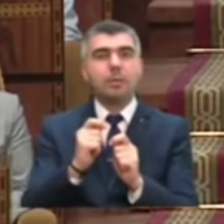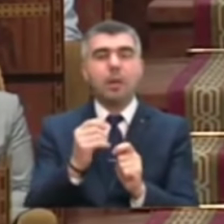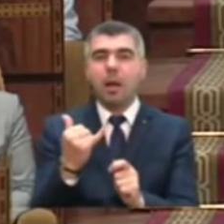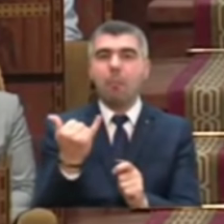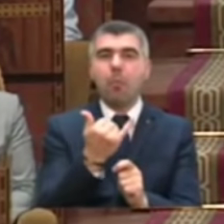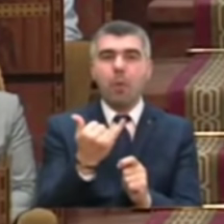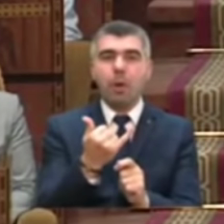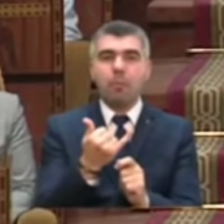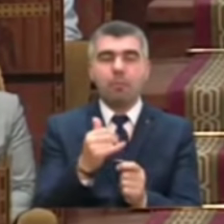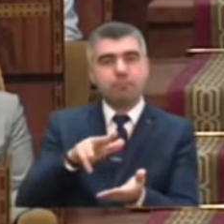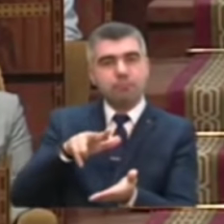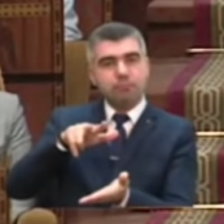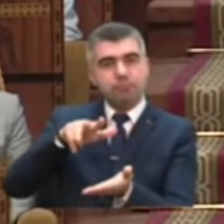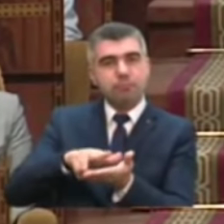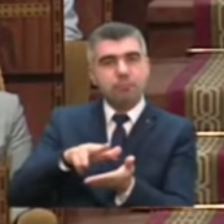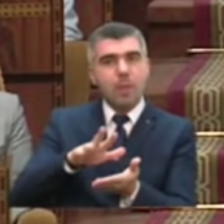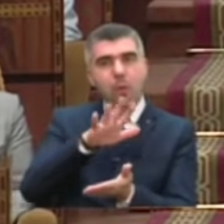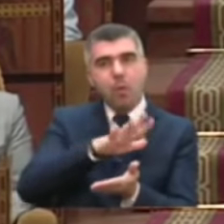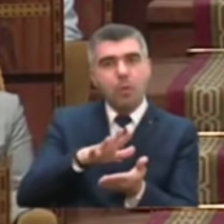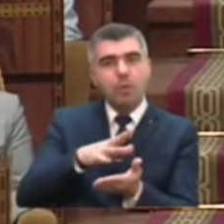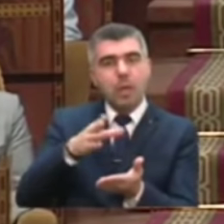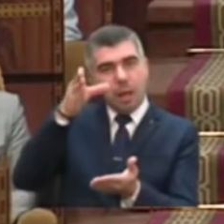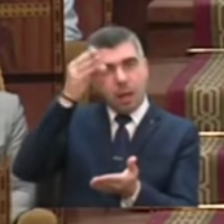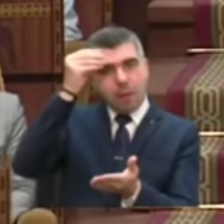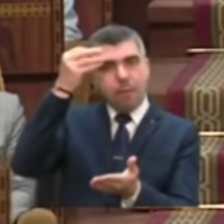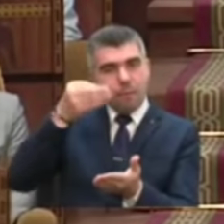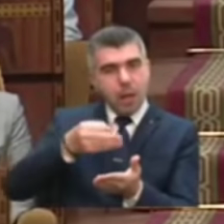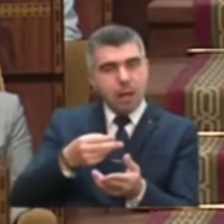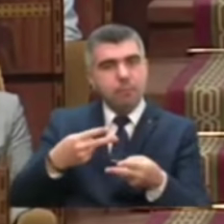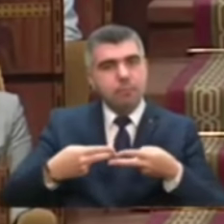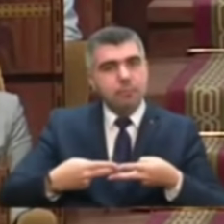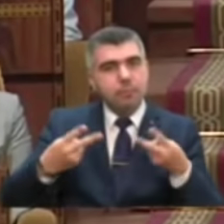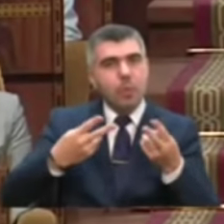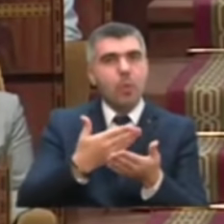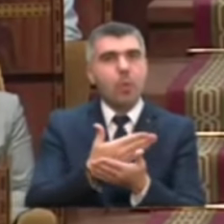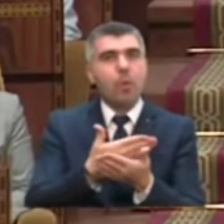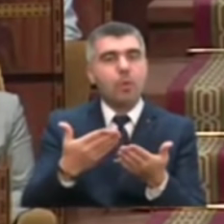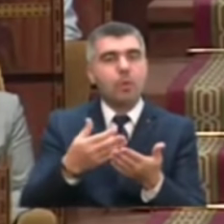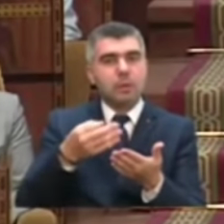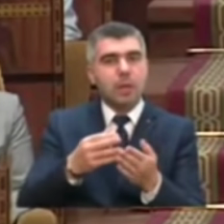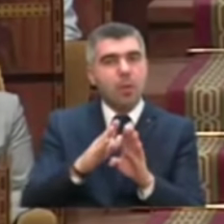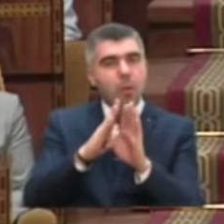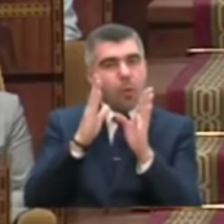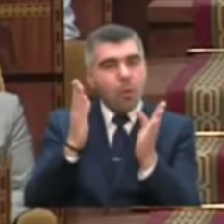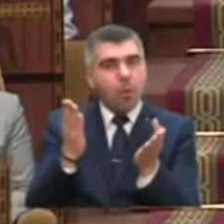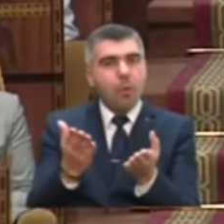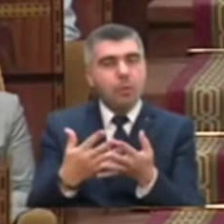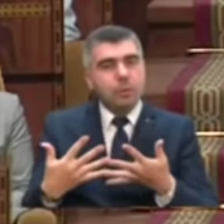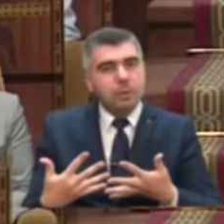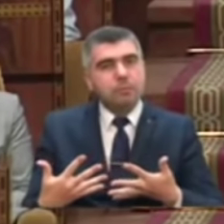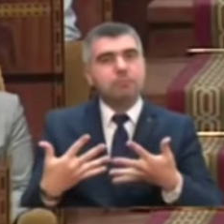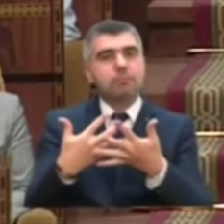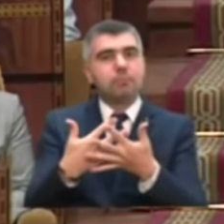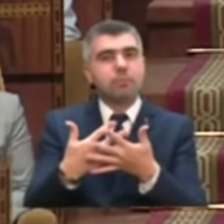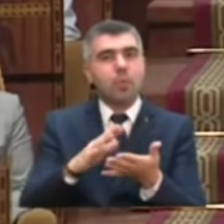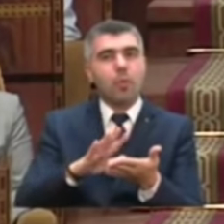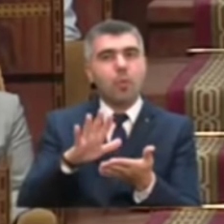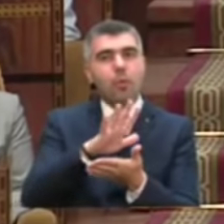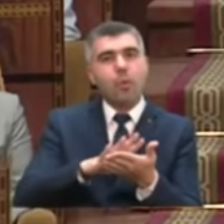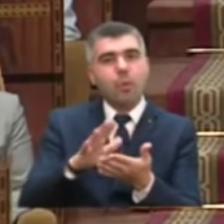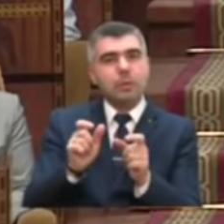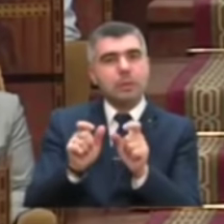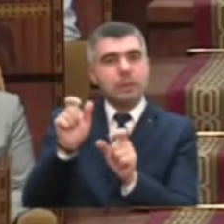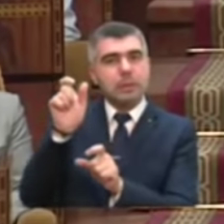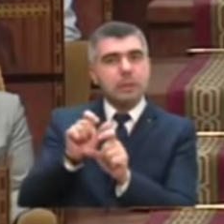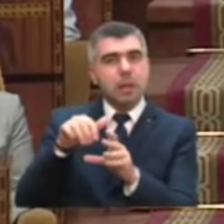التي يفهمها الجميع من أجل إيصال الفكرة وإشراك يعني عامة النواب والنائبات